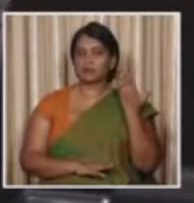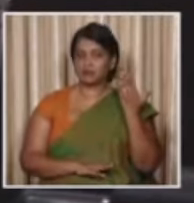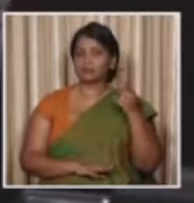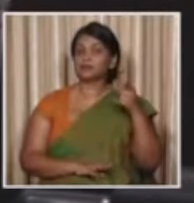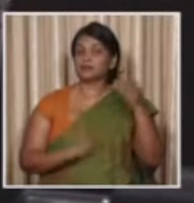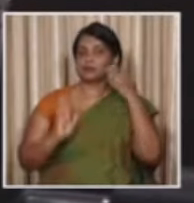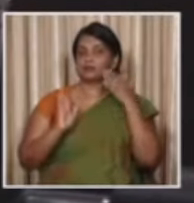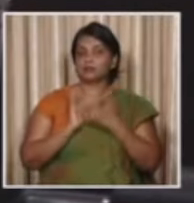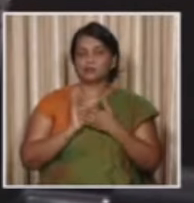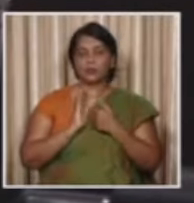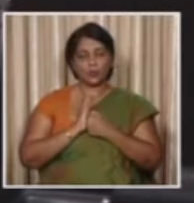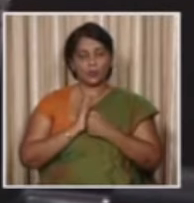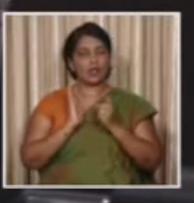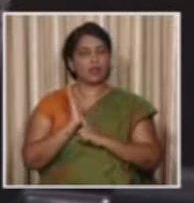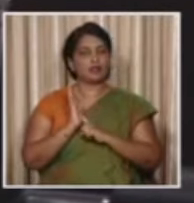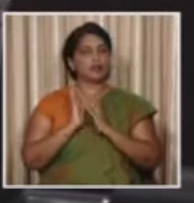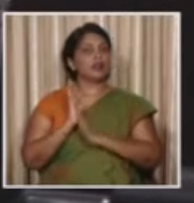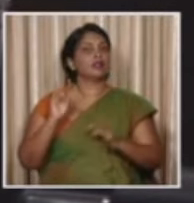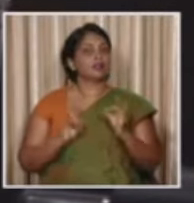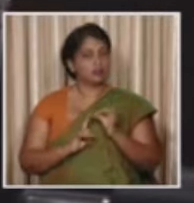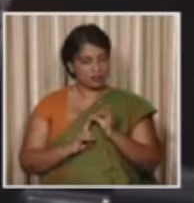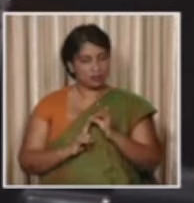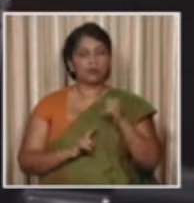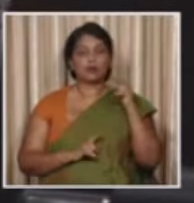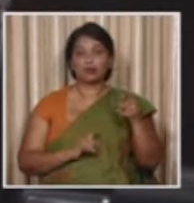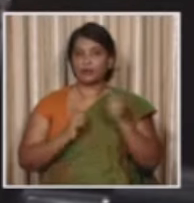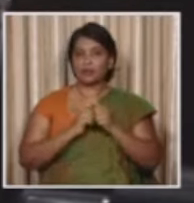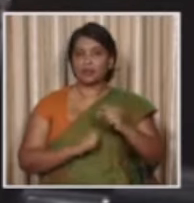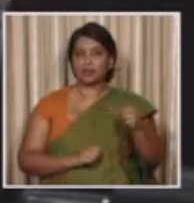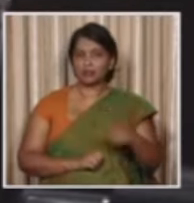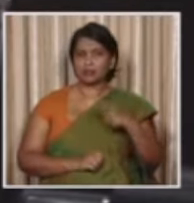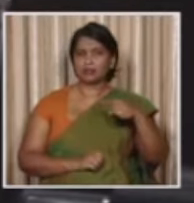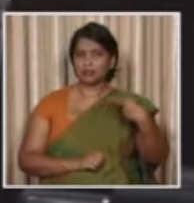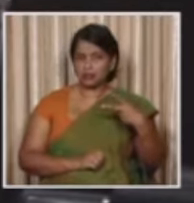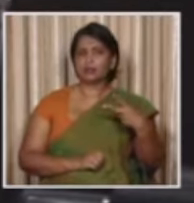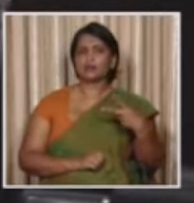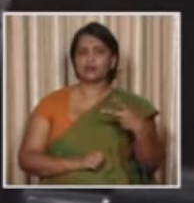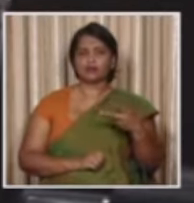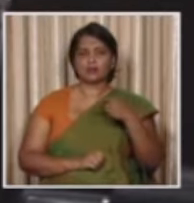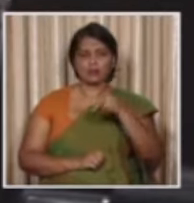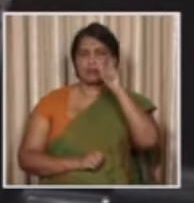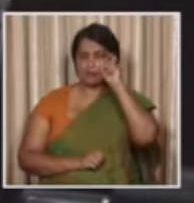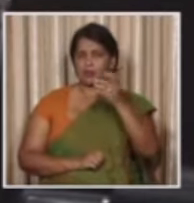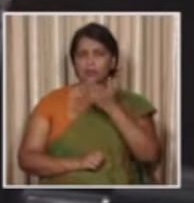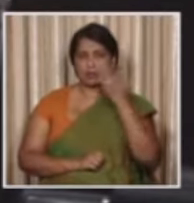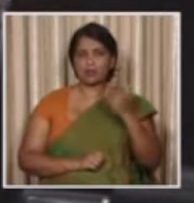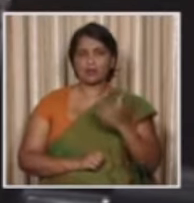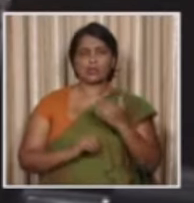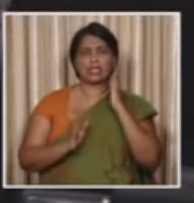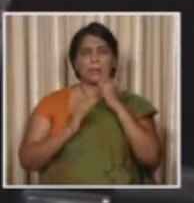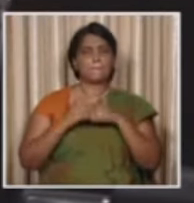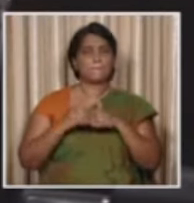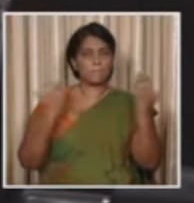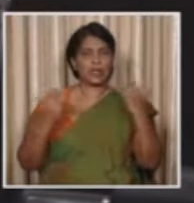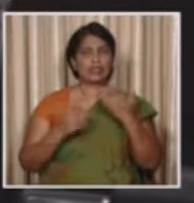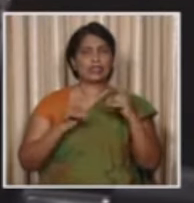ඒ පිළිබඳව ගරු ලක්ෂ්මන් කිරියල්ල මැතිතුමනි ඒ දේ කරලා දවසක් හෝ දෙකක් ඇතුළත ඔබතුමාට බලන්න පුළුවන් අයිලන් පුවත්පතේ